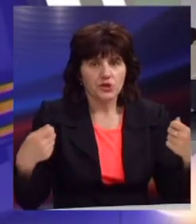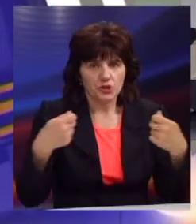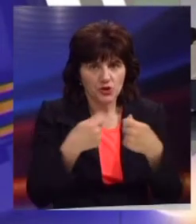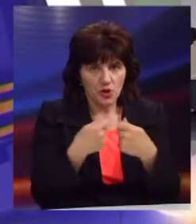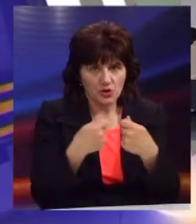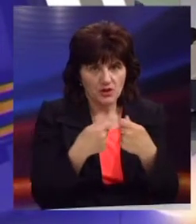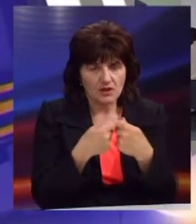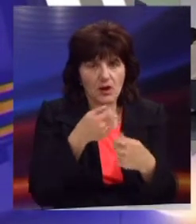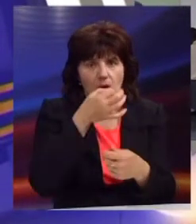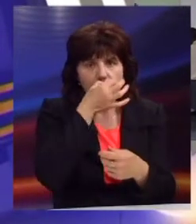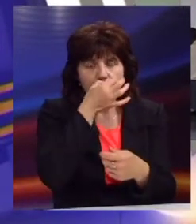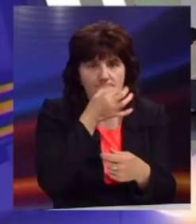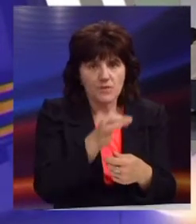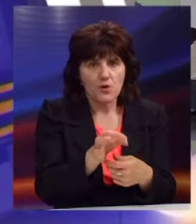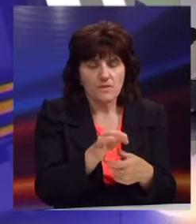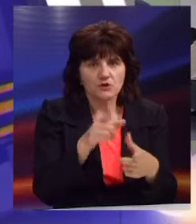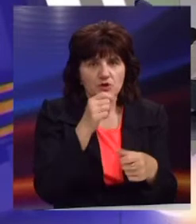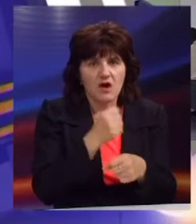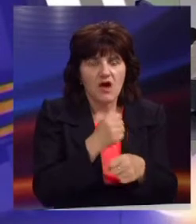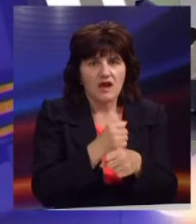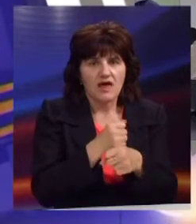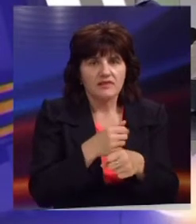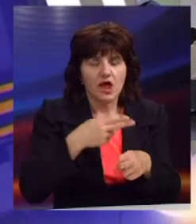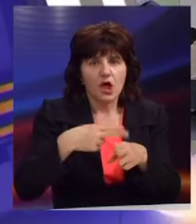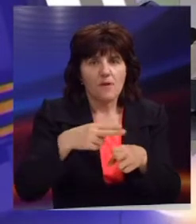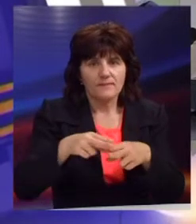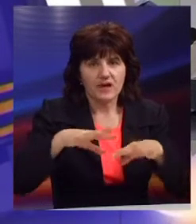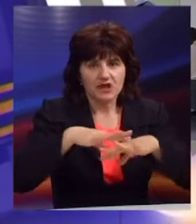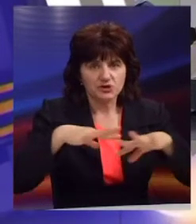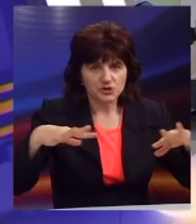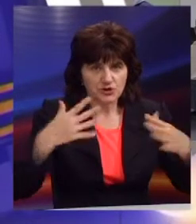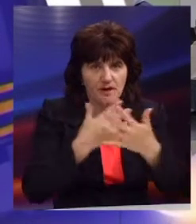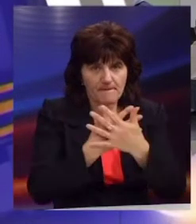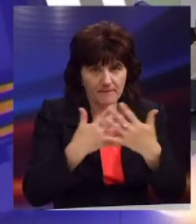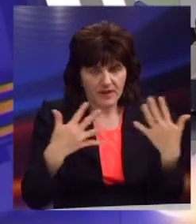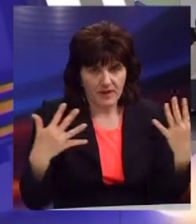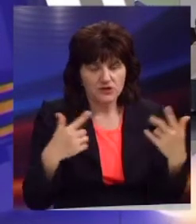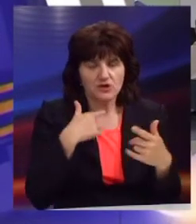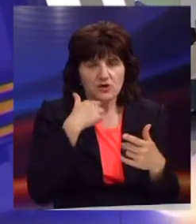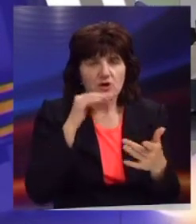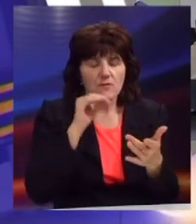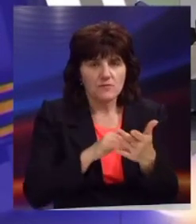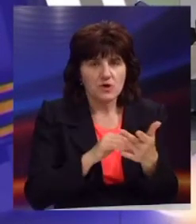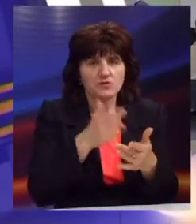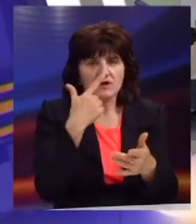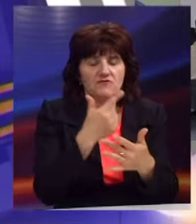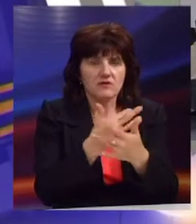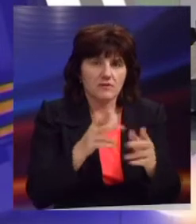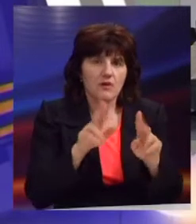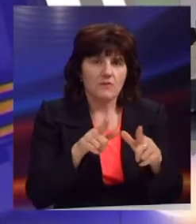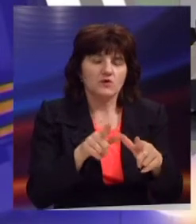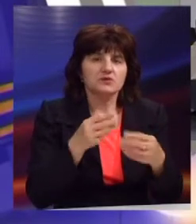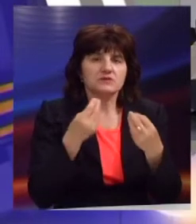dodatno poboljšanje efikasnost rada prečistača. Ja mislim i za 20 miliona dinara možemo